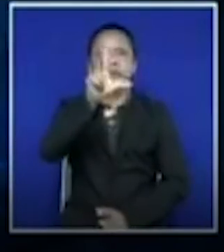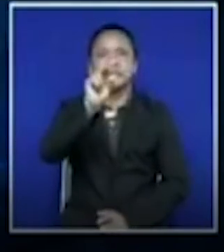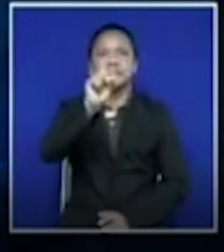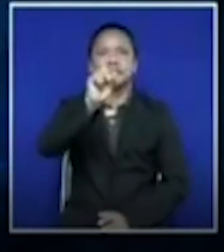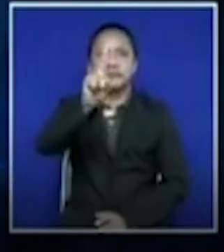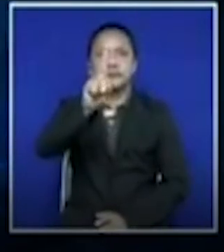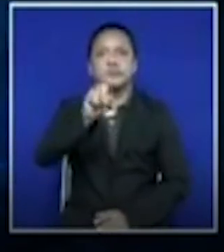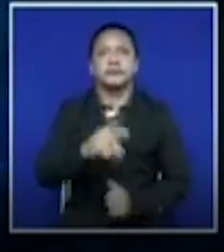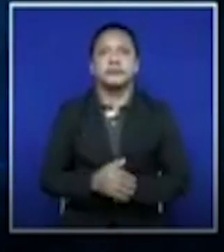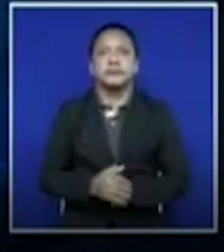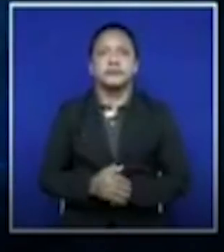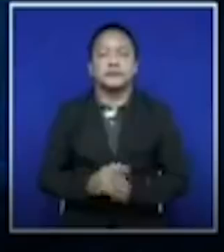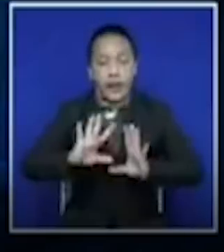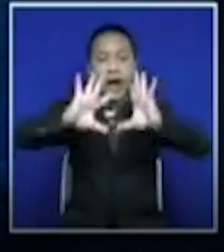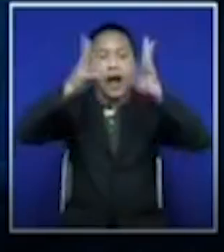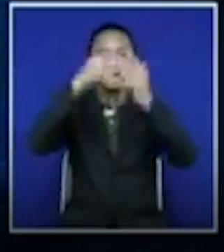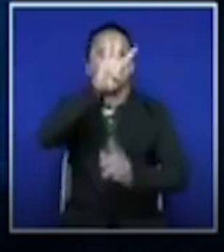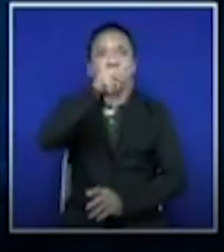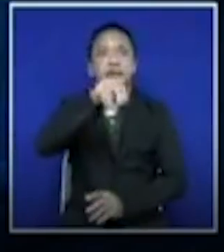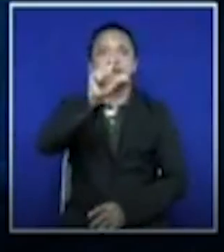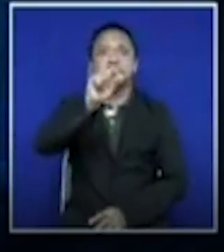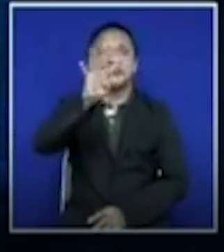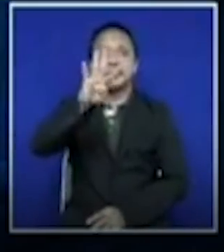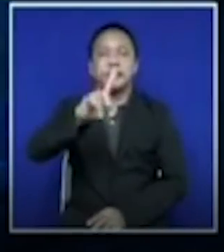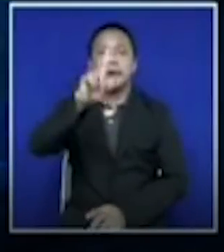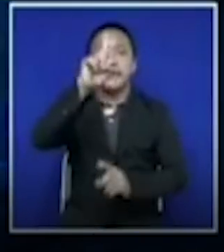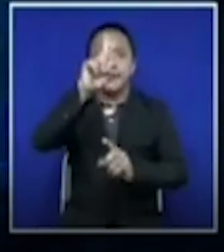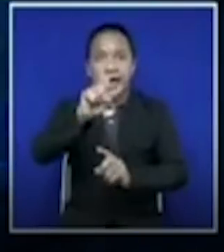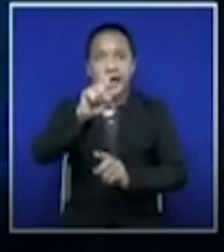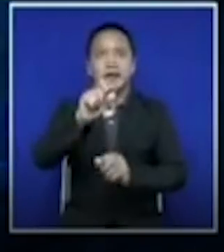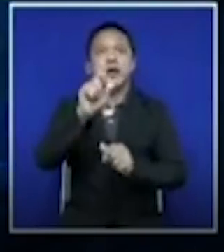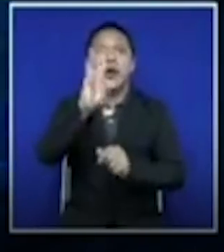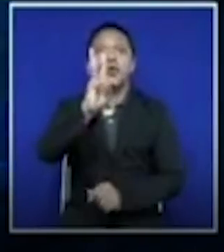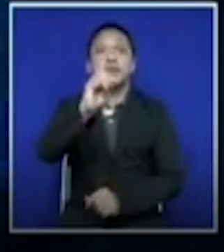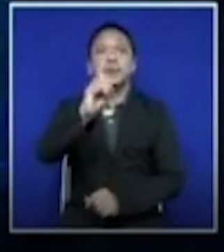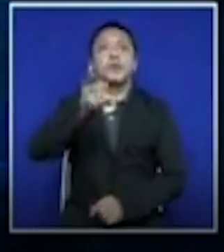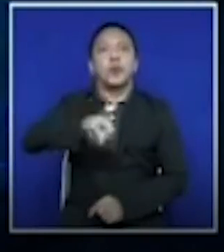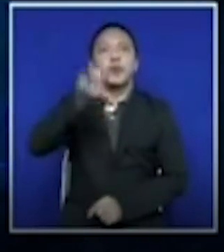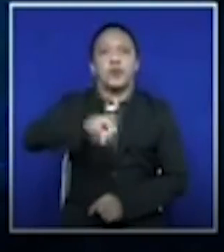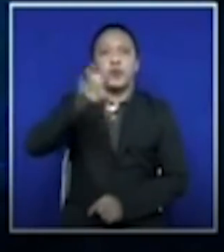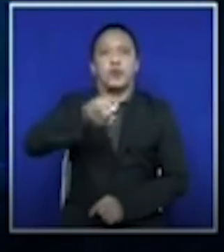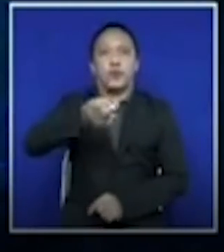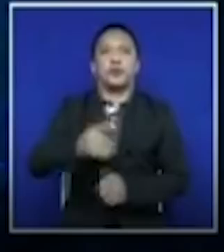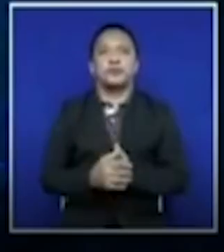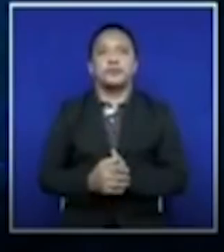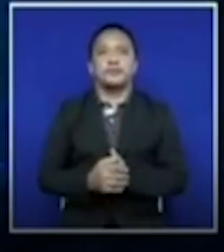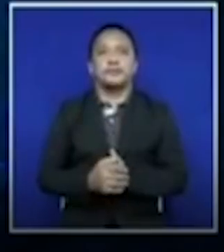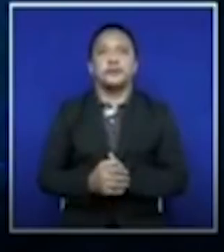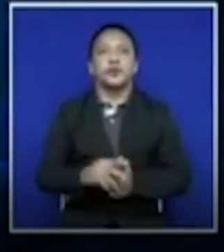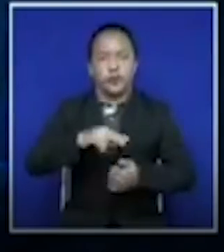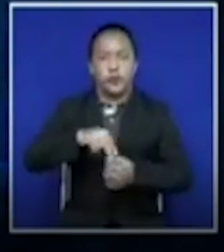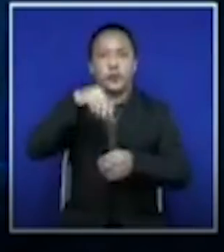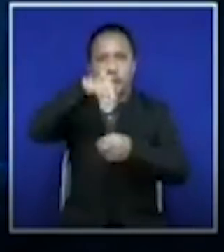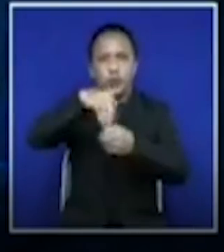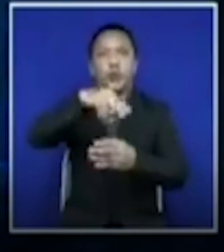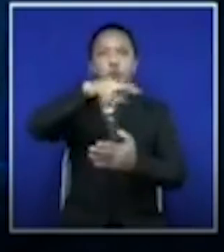4,331 รายนะครับหายป่วยไปแล้ว 4,024 รายเสียชีวิต60 ยังเหมือนเดิมนะครับแล้วก็ยังรักษาตัวอยู่